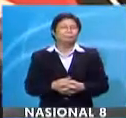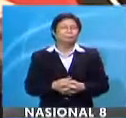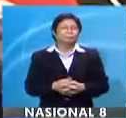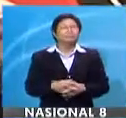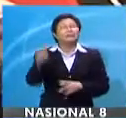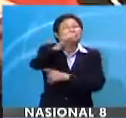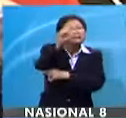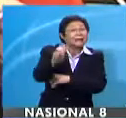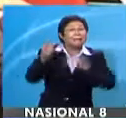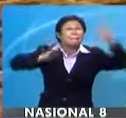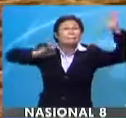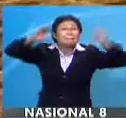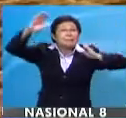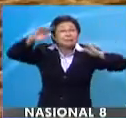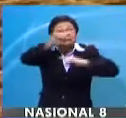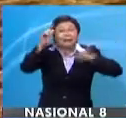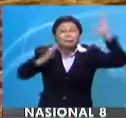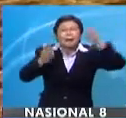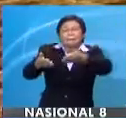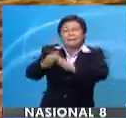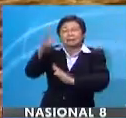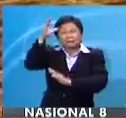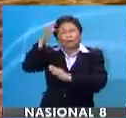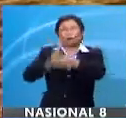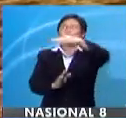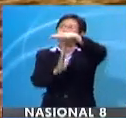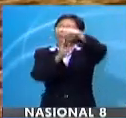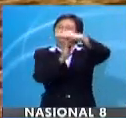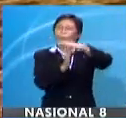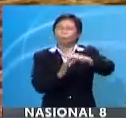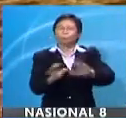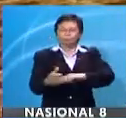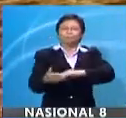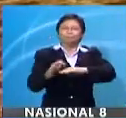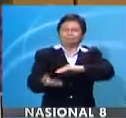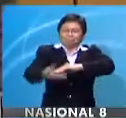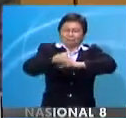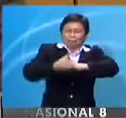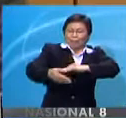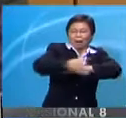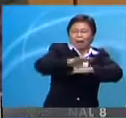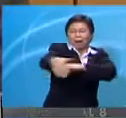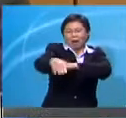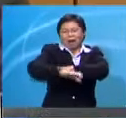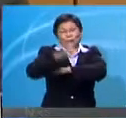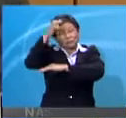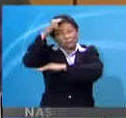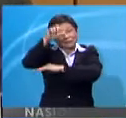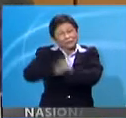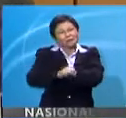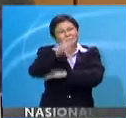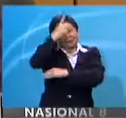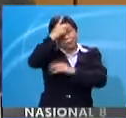Dan ditanya sama ada Malaysia akan meminta China untuk menghentikan usaha penambakan di kawasan perairan Laut China Selatan, Datuk Seri Hanifah